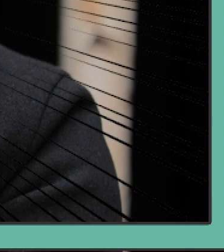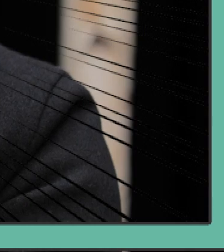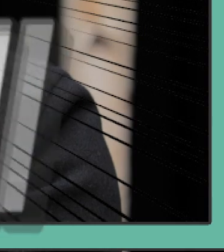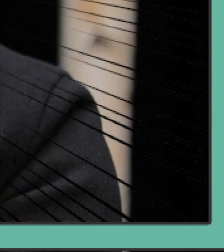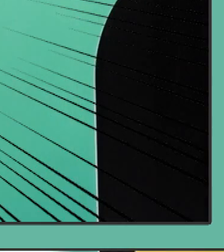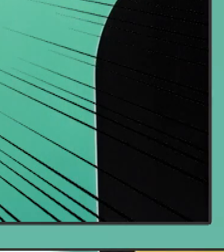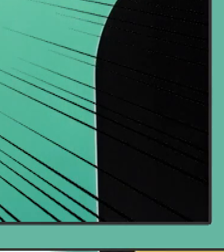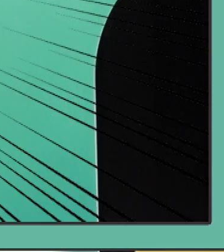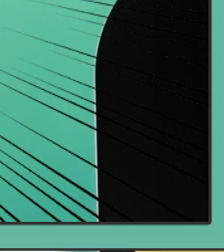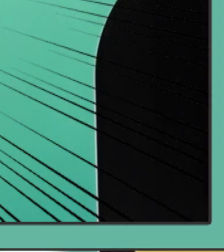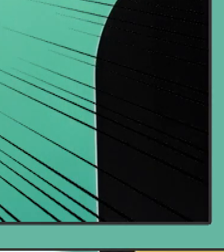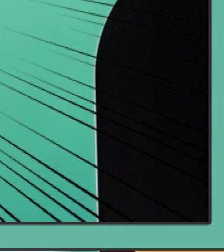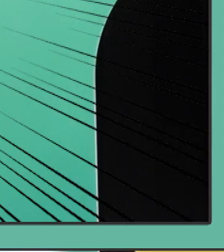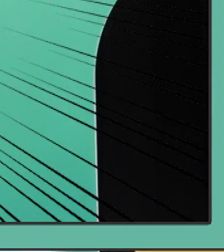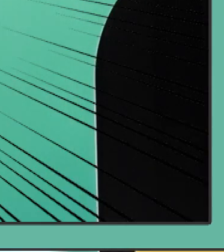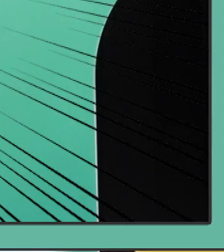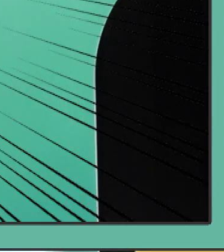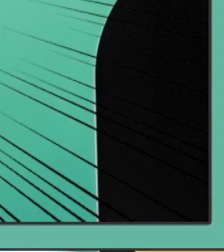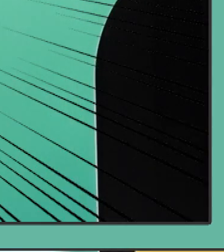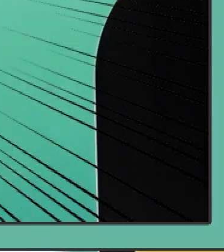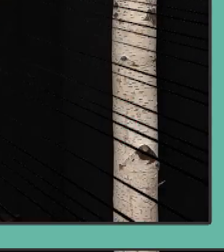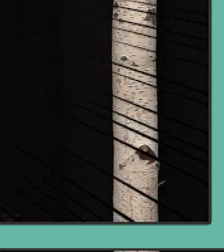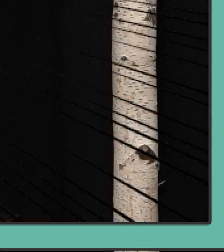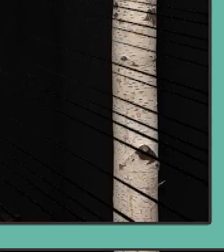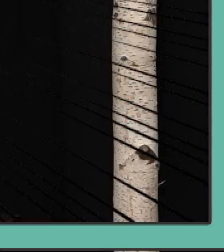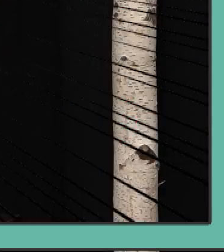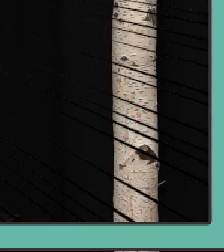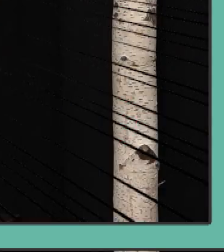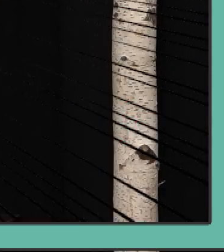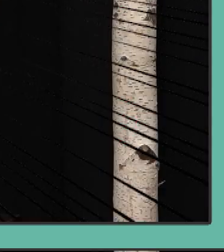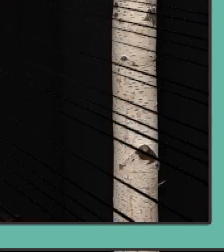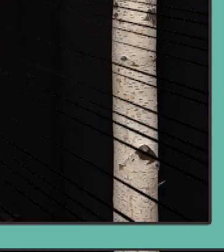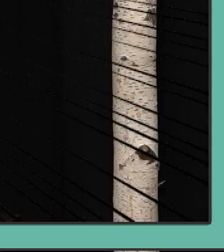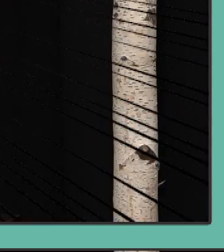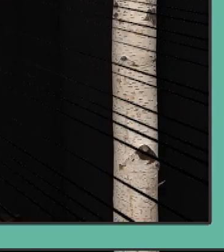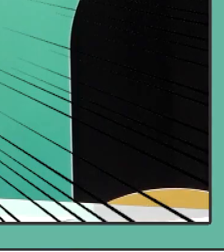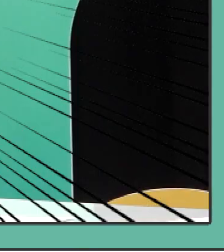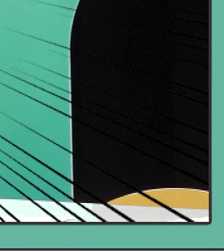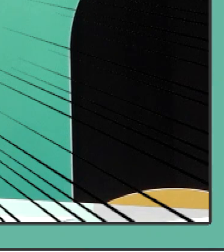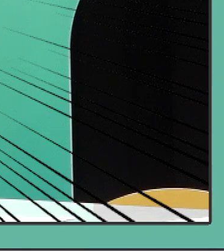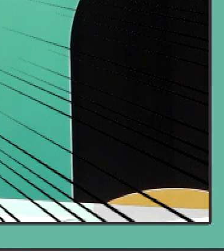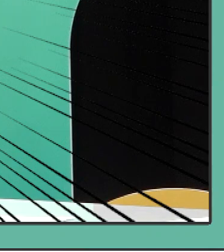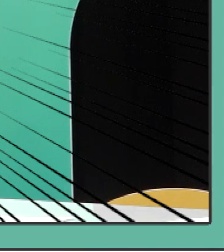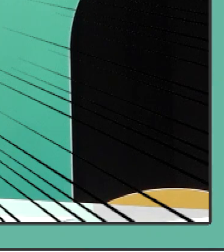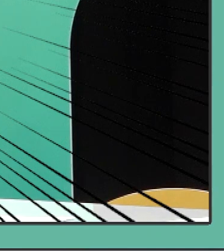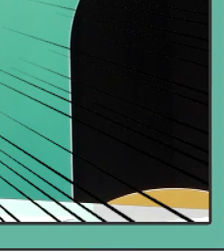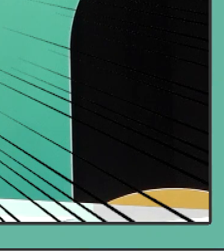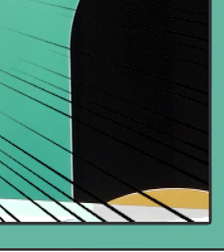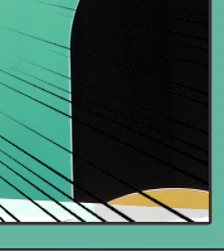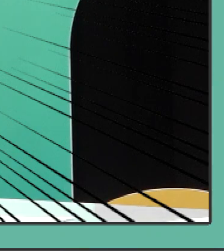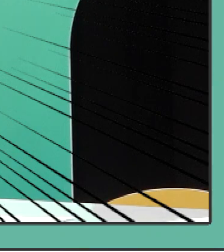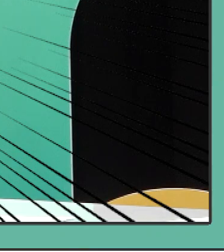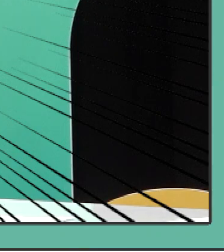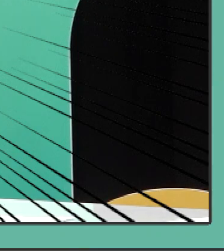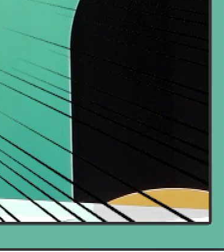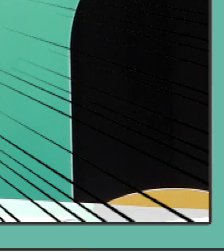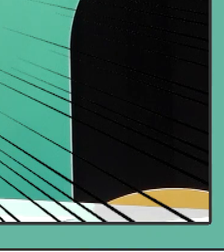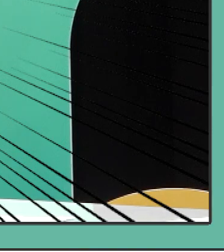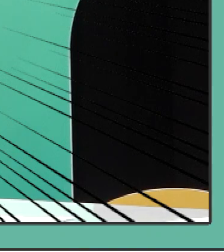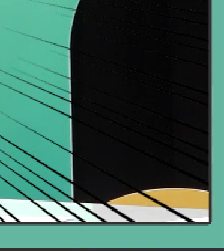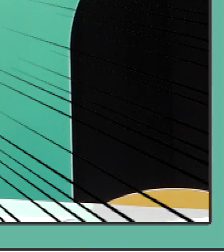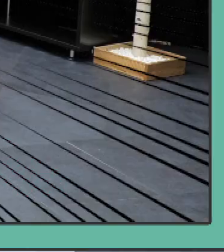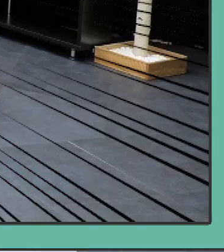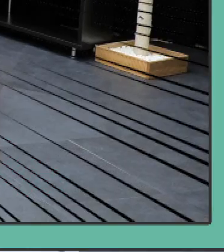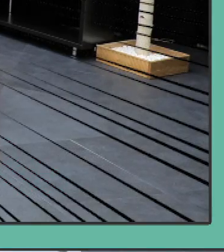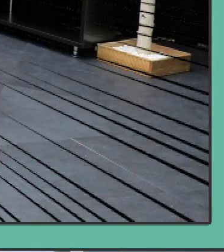일자리 사업 같은 사업이다. 국민취업지원제도를 홍보하고 있거든요. 사회주님 장려금을 한번 준비를 해보려고 합니다. 세심한 접근들이 드디어 시작됐다라고 할 수